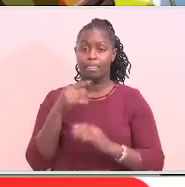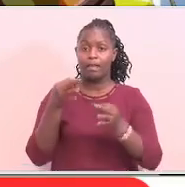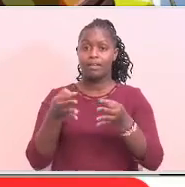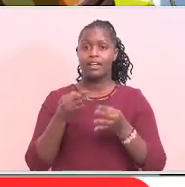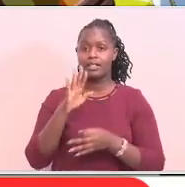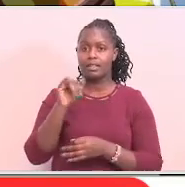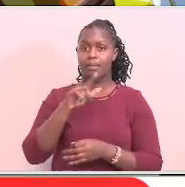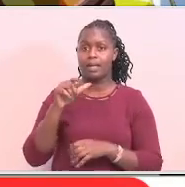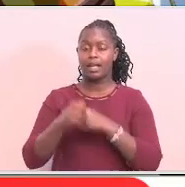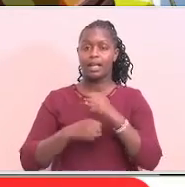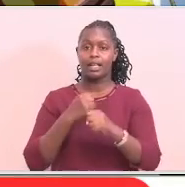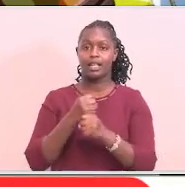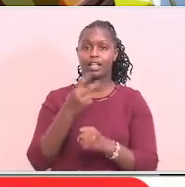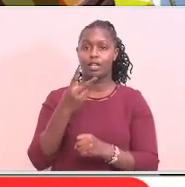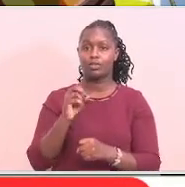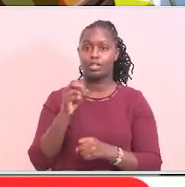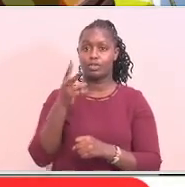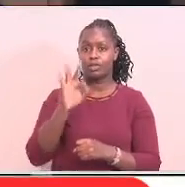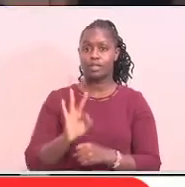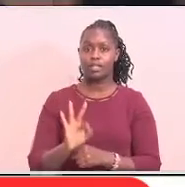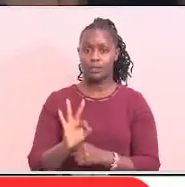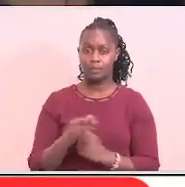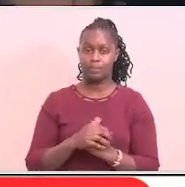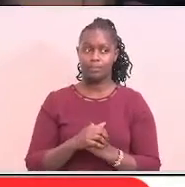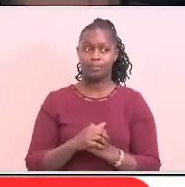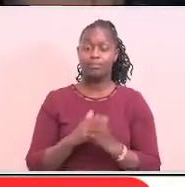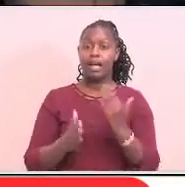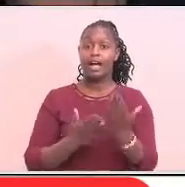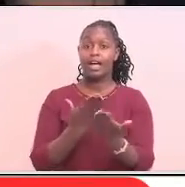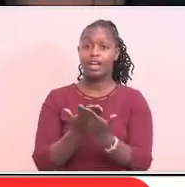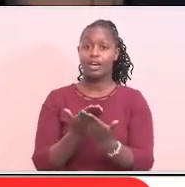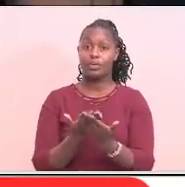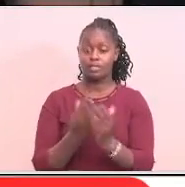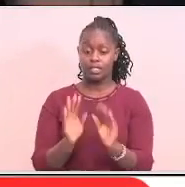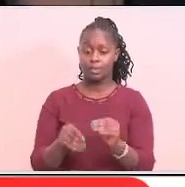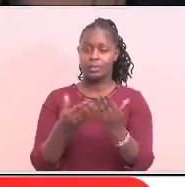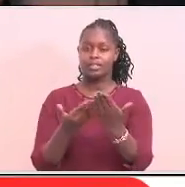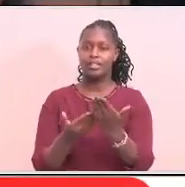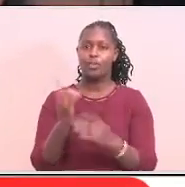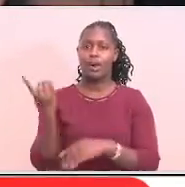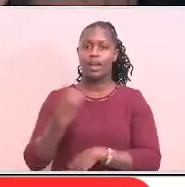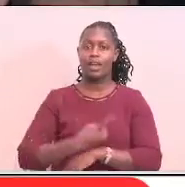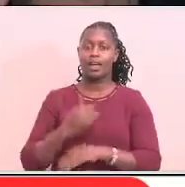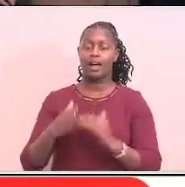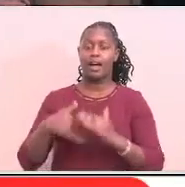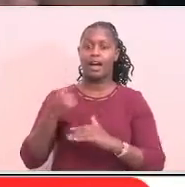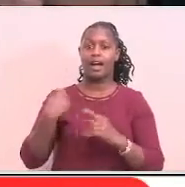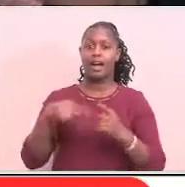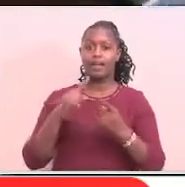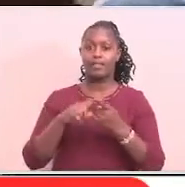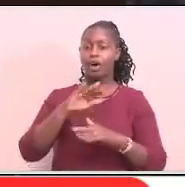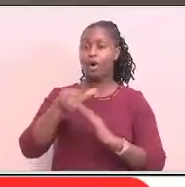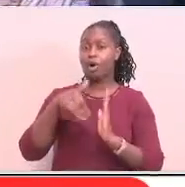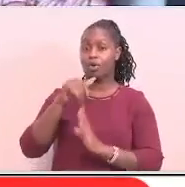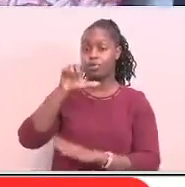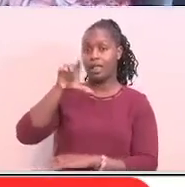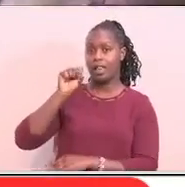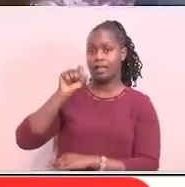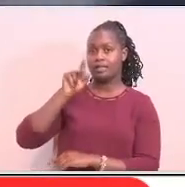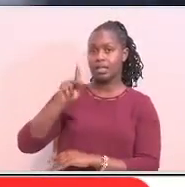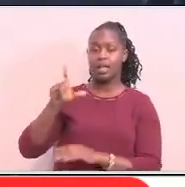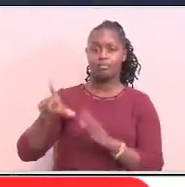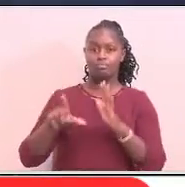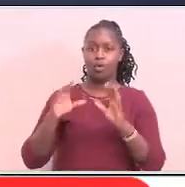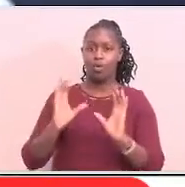mwaka 2023. Ombi hili linawasilishwa siku moja tu baada ya muungano wa mawakili nchini LSK